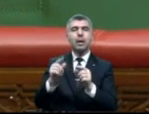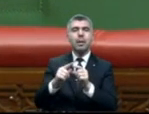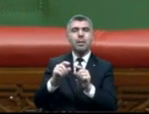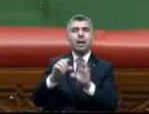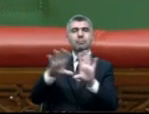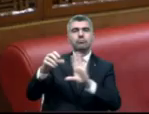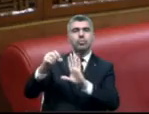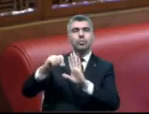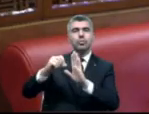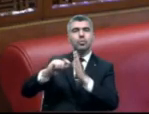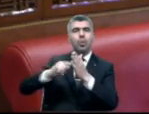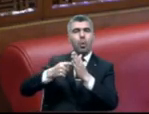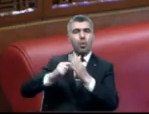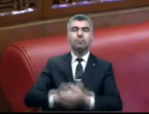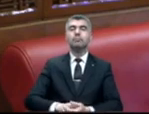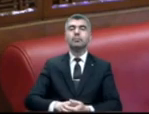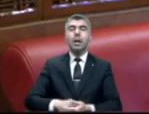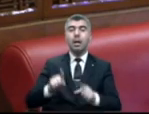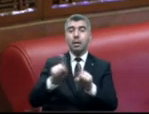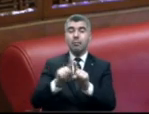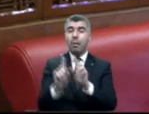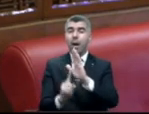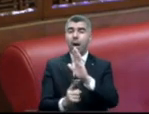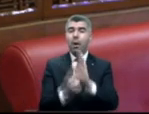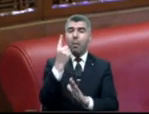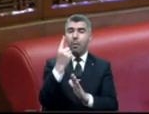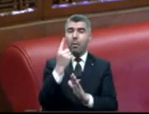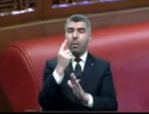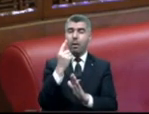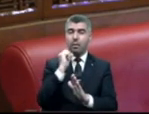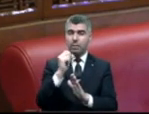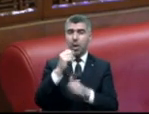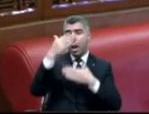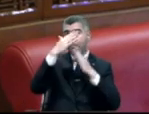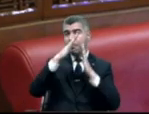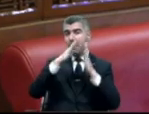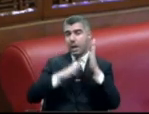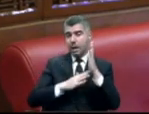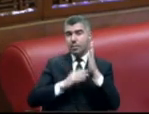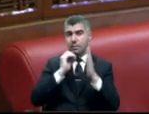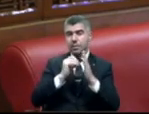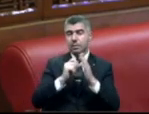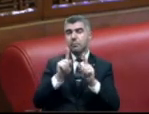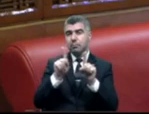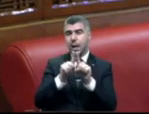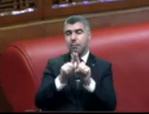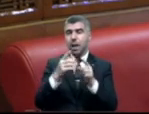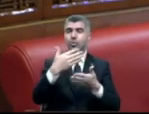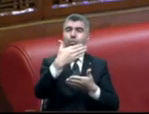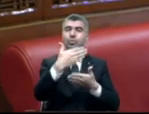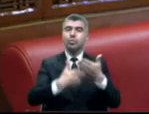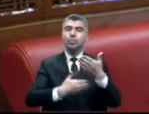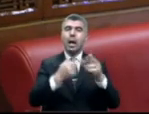الكهربائية. وكما تعلمون احنا نعمل ولأول مرة في التاريخ ديال المغرب على وضع واحد النظام ديال شهادة